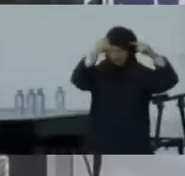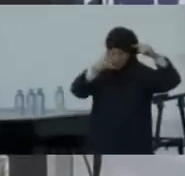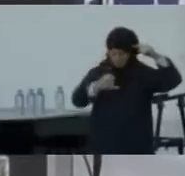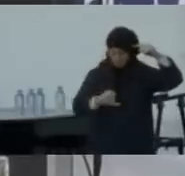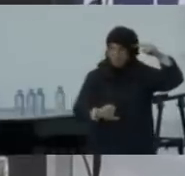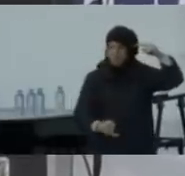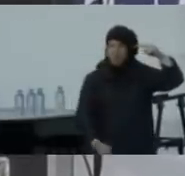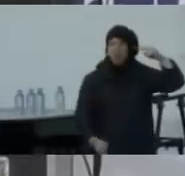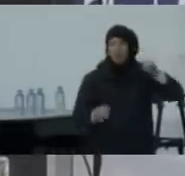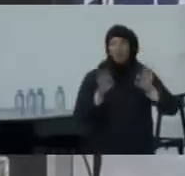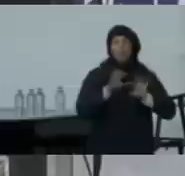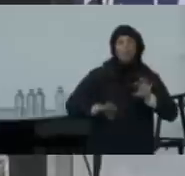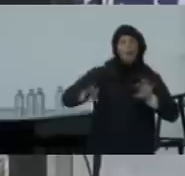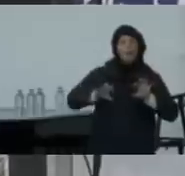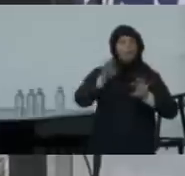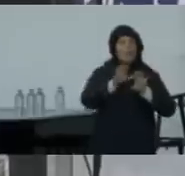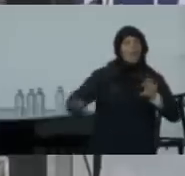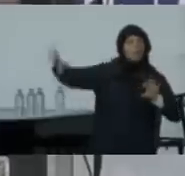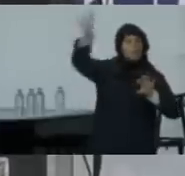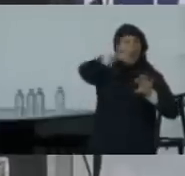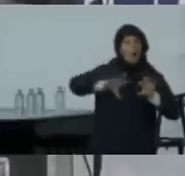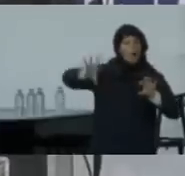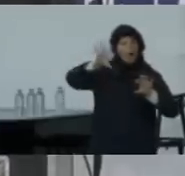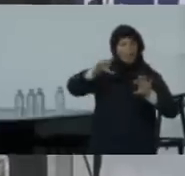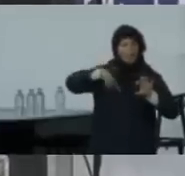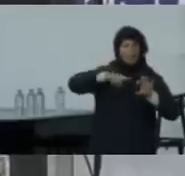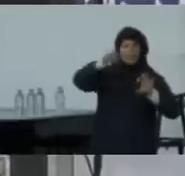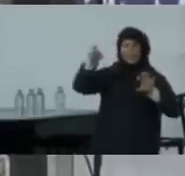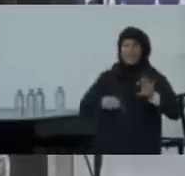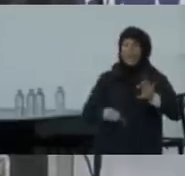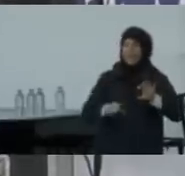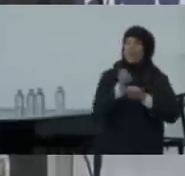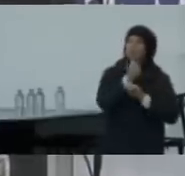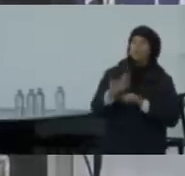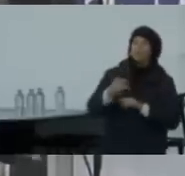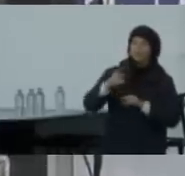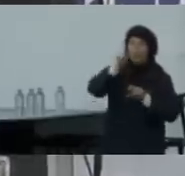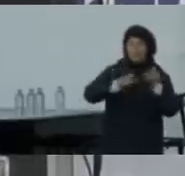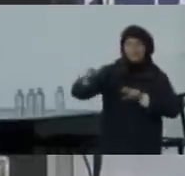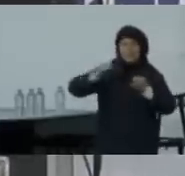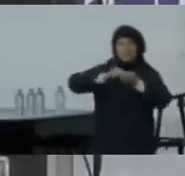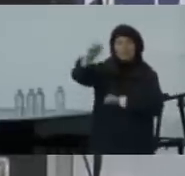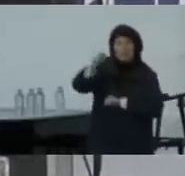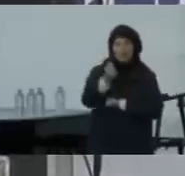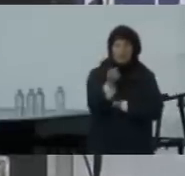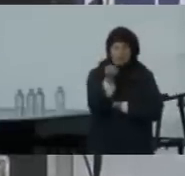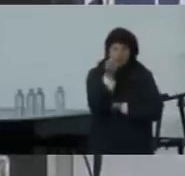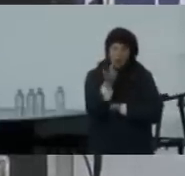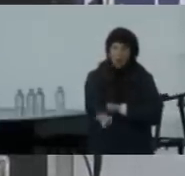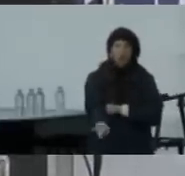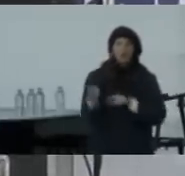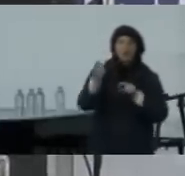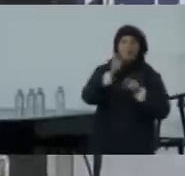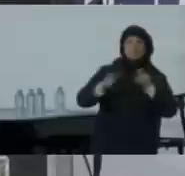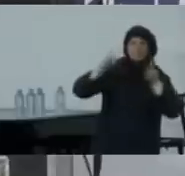siamo il paese che in Europa ha il più basso numero di diplomati, ha il più basso numero di laureati.